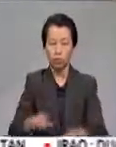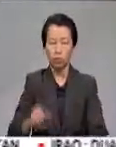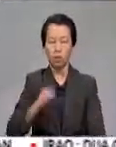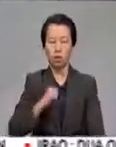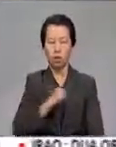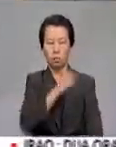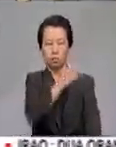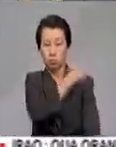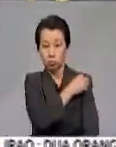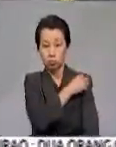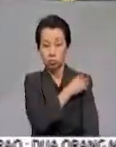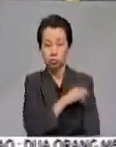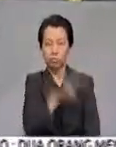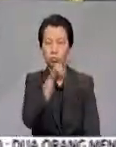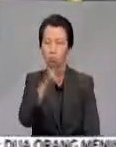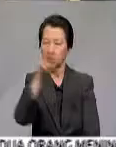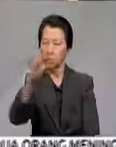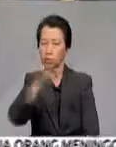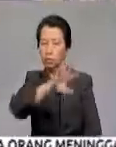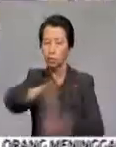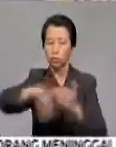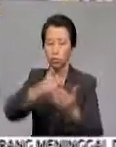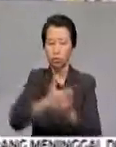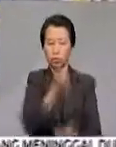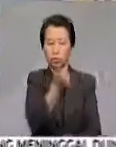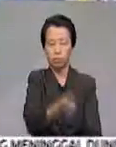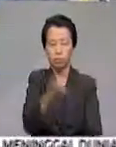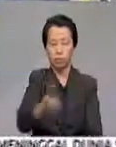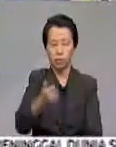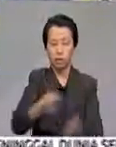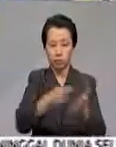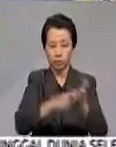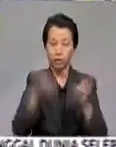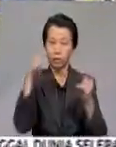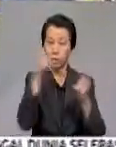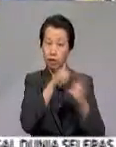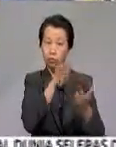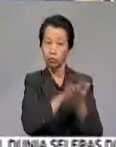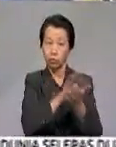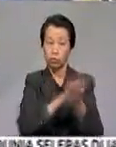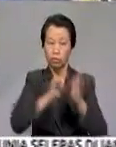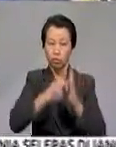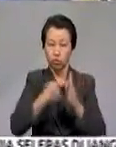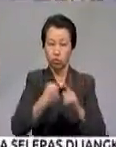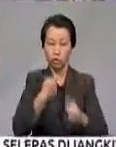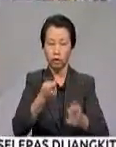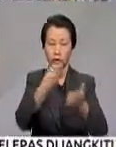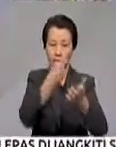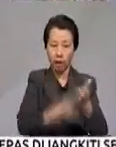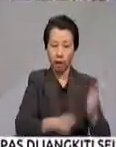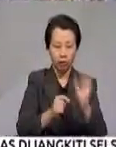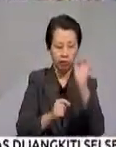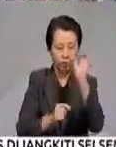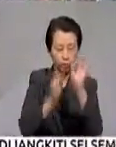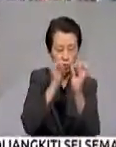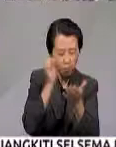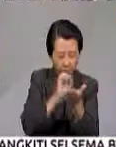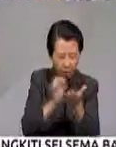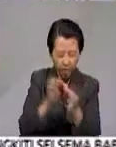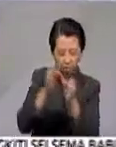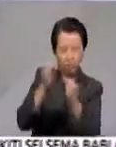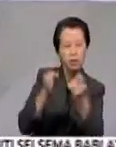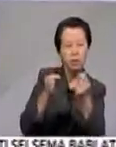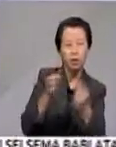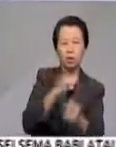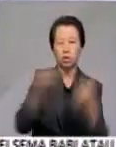anggota penguat kuasa melihat keseluruhan barangan keperluan ke sekolah bermula dari harga sebatang pensil